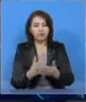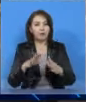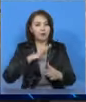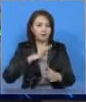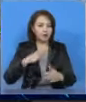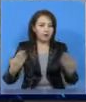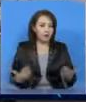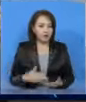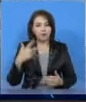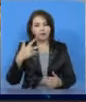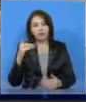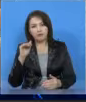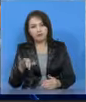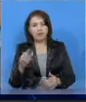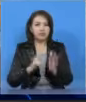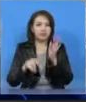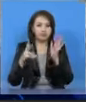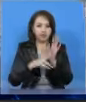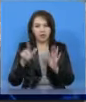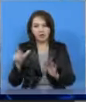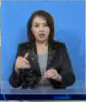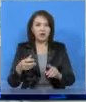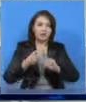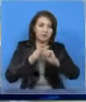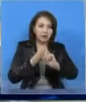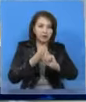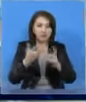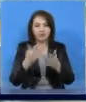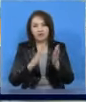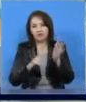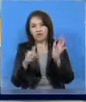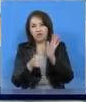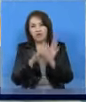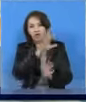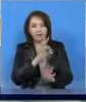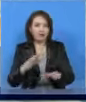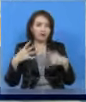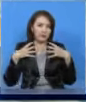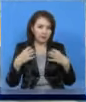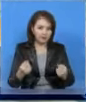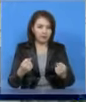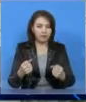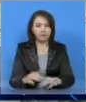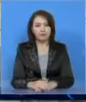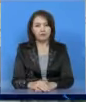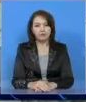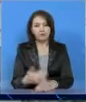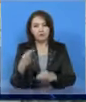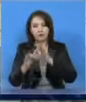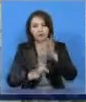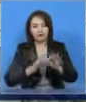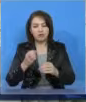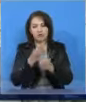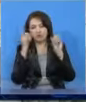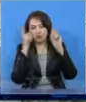көтергелі өңірде 34873 адам дертке шалдығып, бүгінге дейін 96% ауруынан толық айықты. Өткен тәулікте